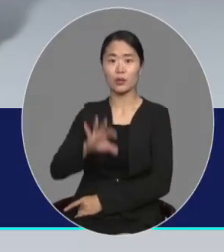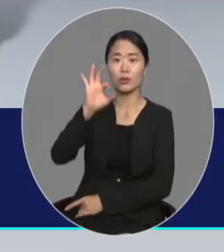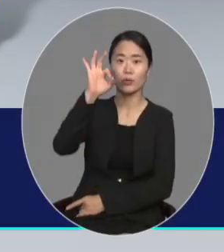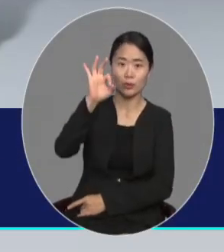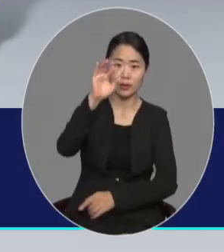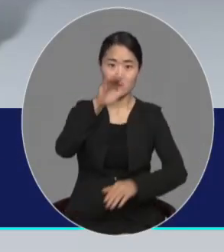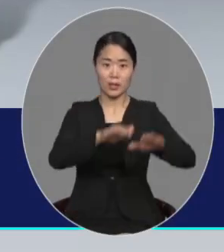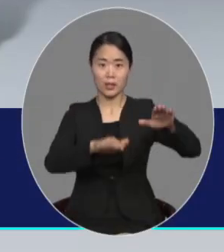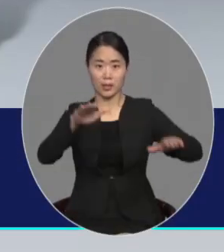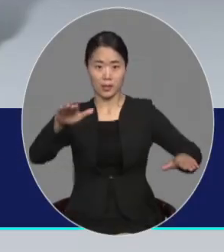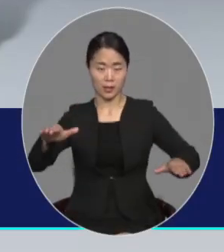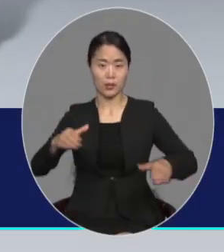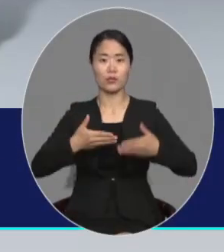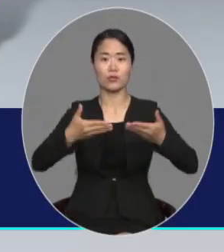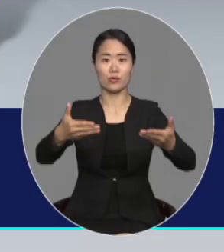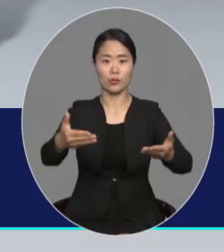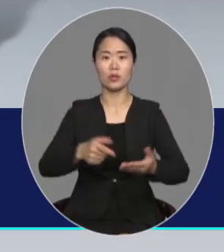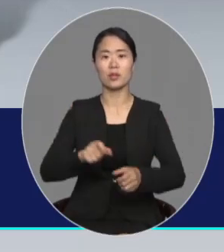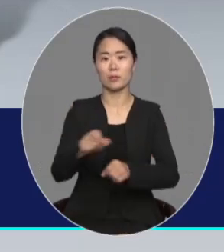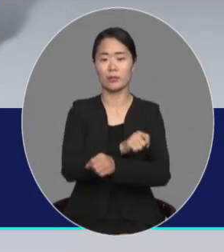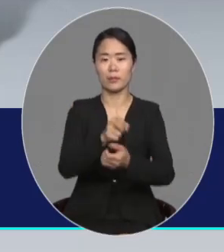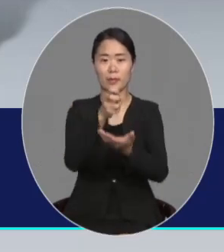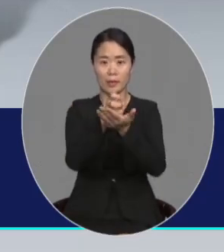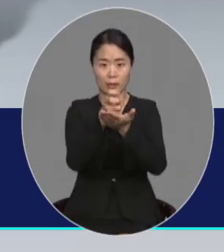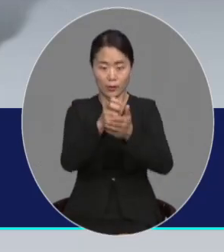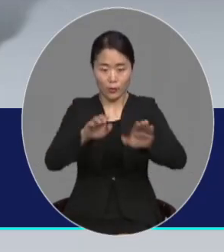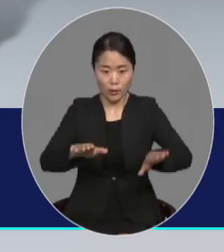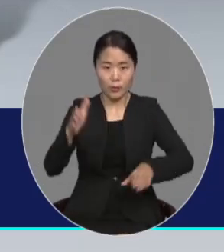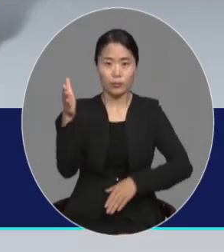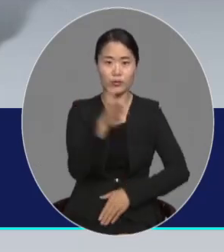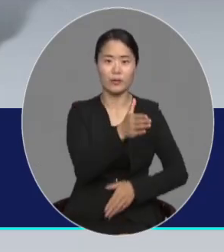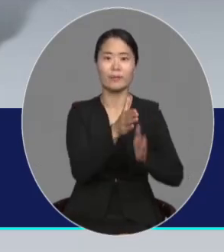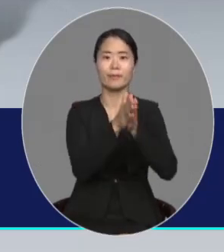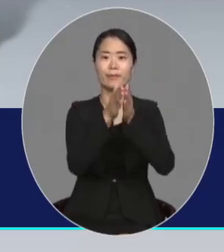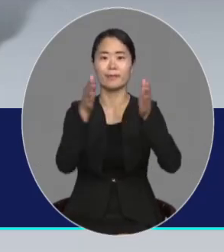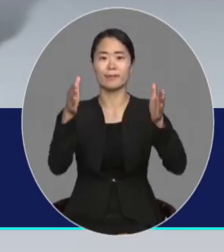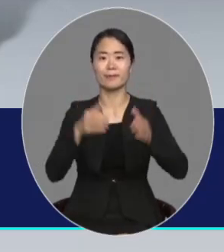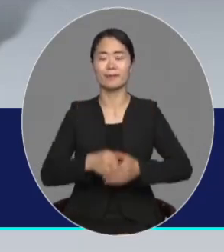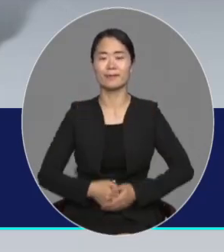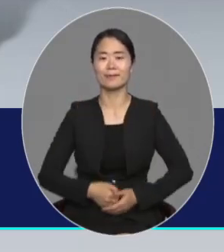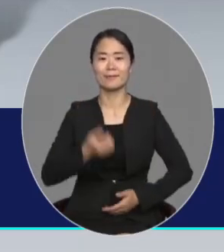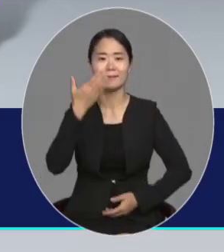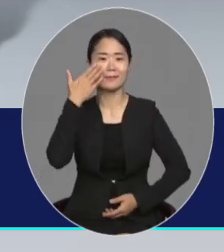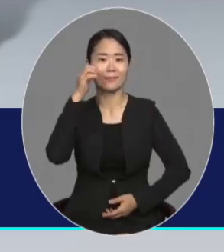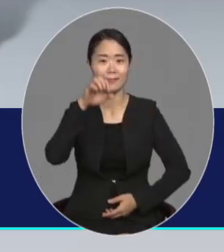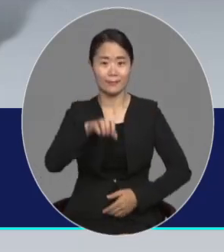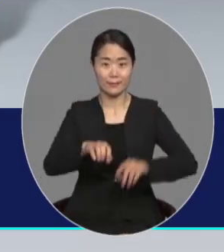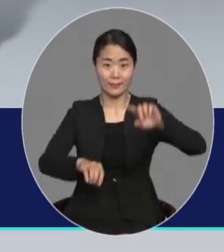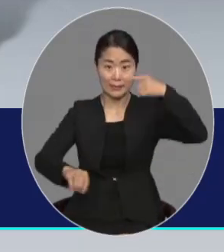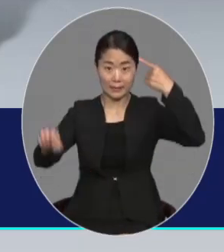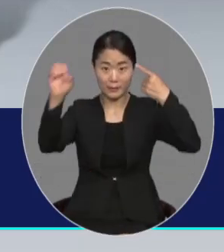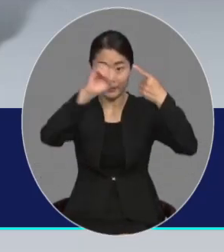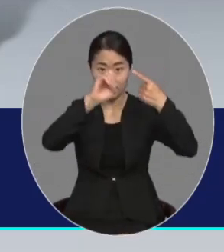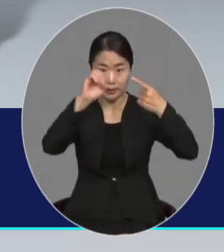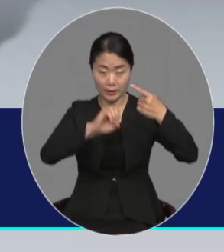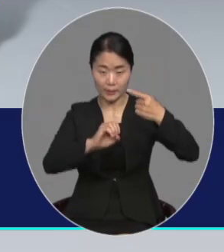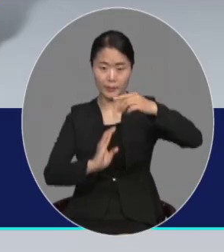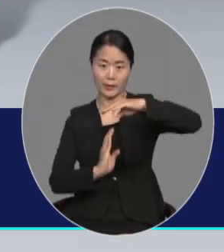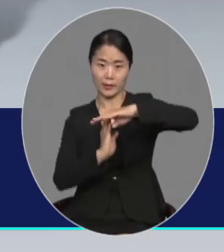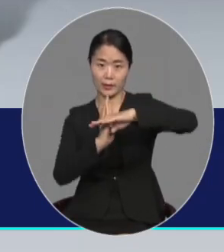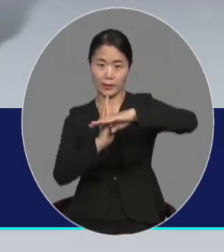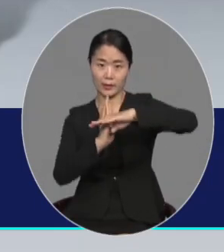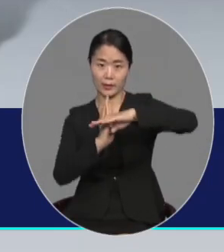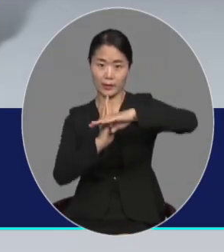두는 분산에너지 활성화 특별법이 오늘부터 시행됐습니다. 울산은 100%를 상회하는